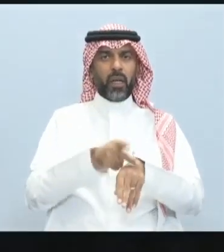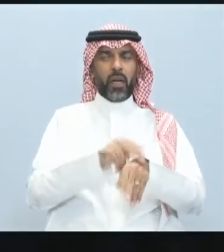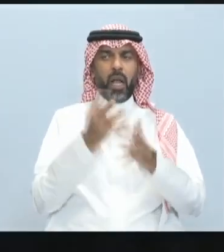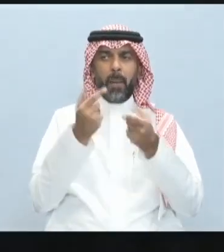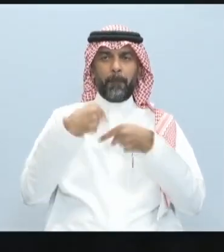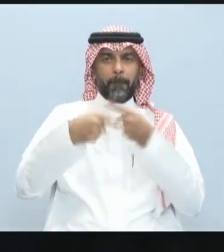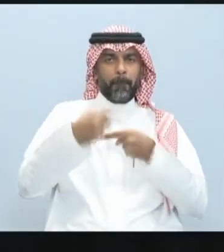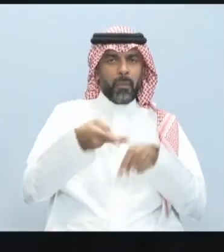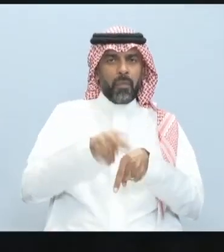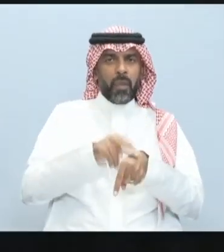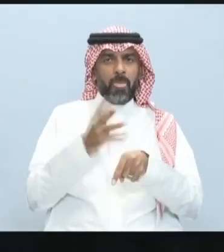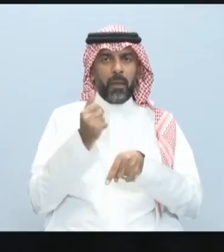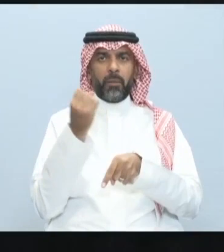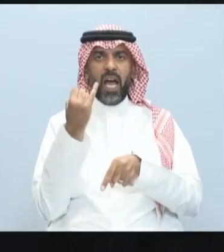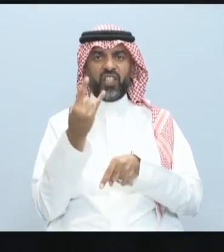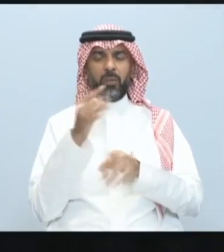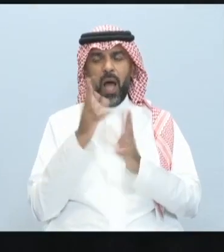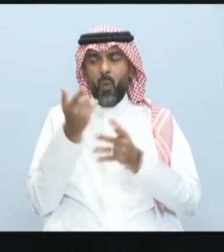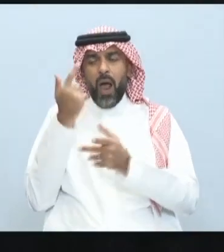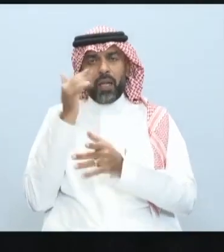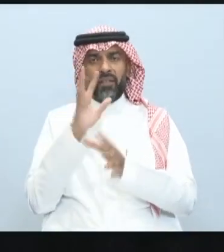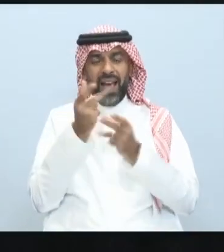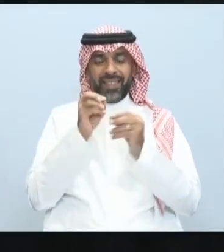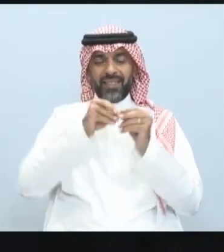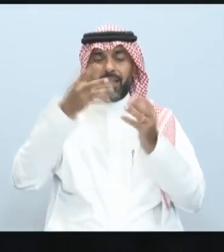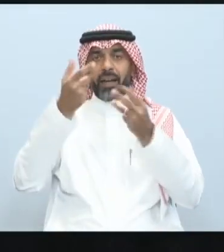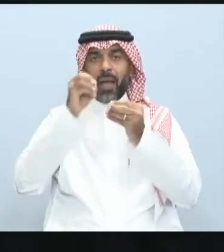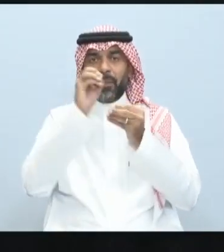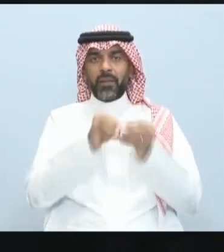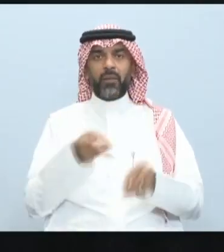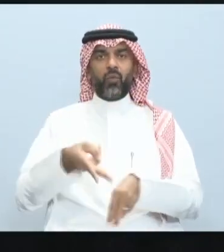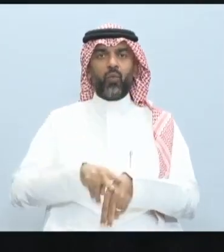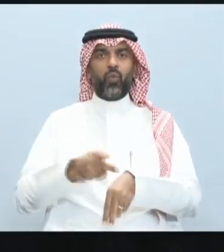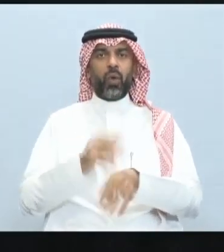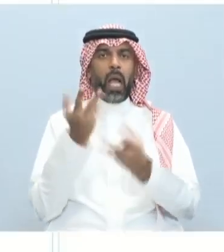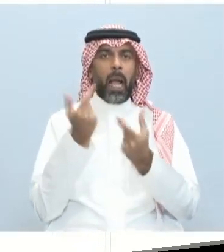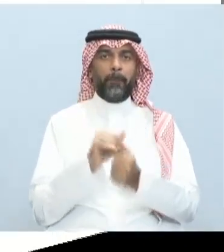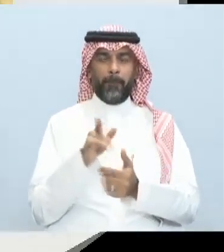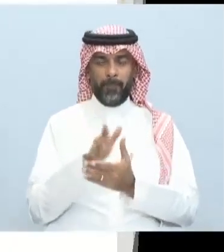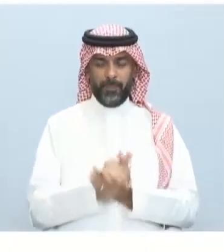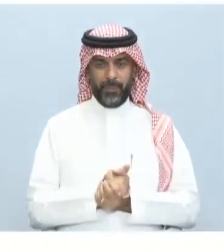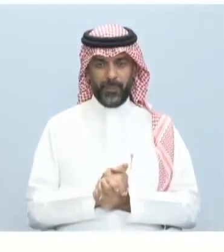أو بحسب العدد التي سيتم وضعه بجانب اللبنة.